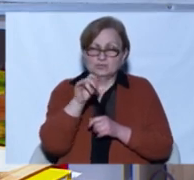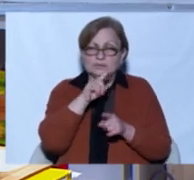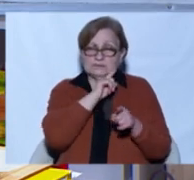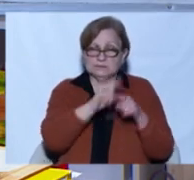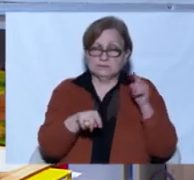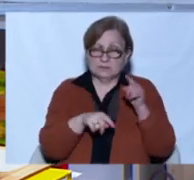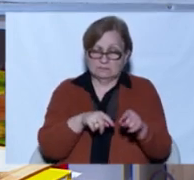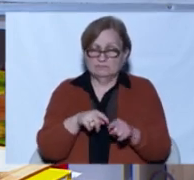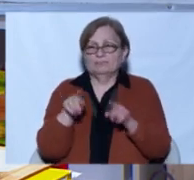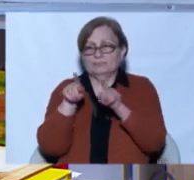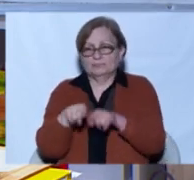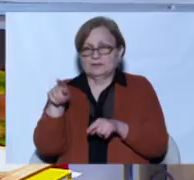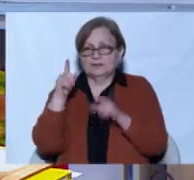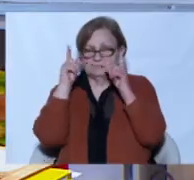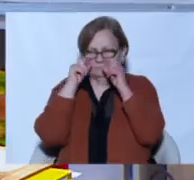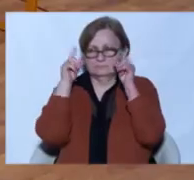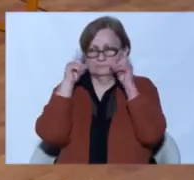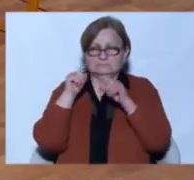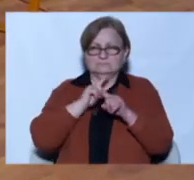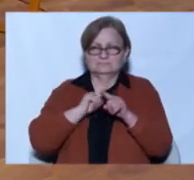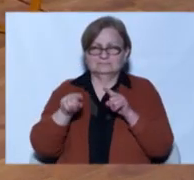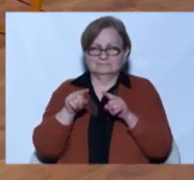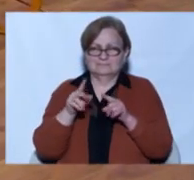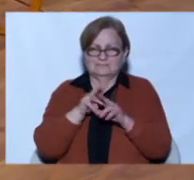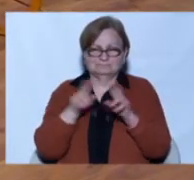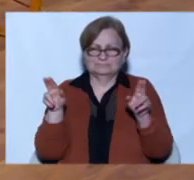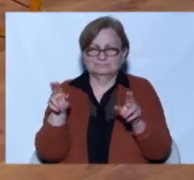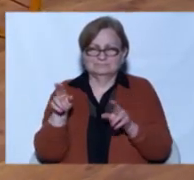სწრაფად, ძალიან სწრაფად. თვალის დახამხამებაც ზუსტად